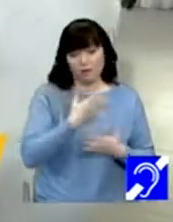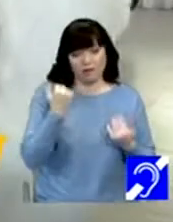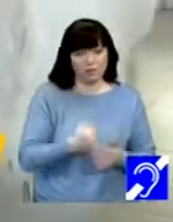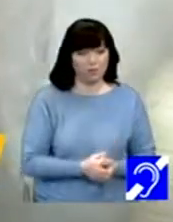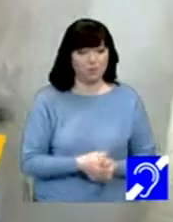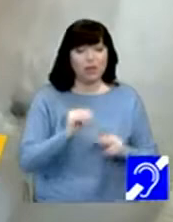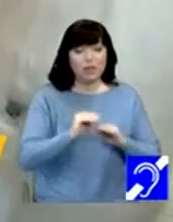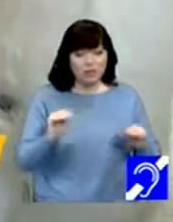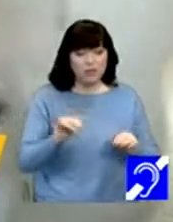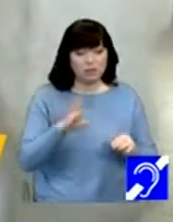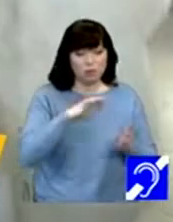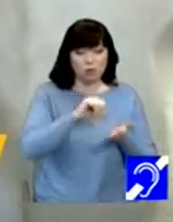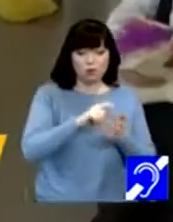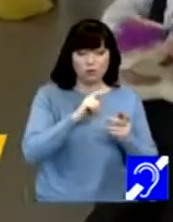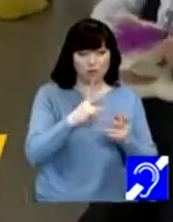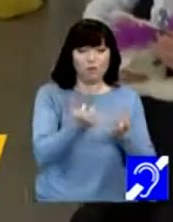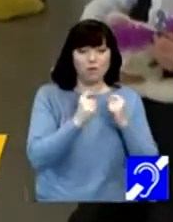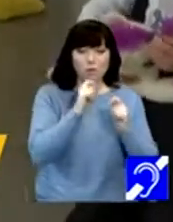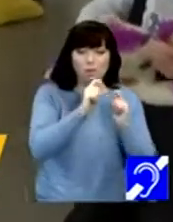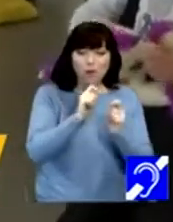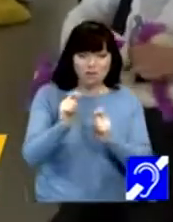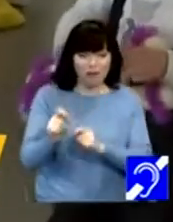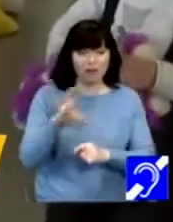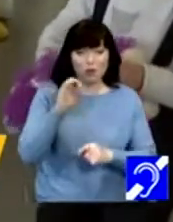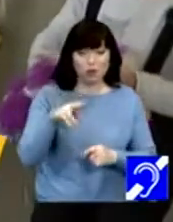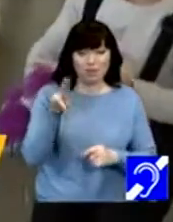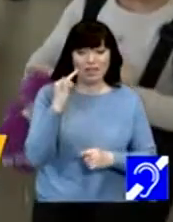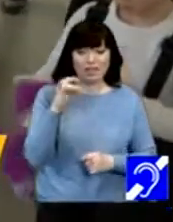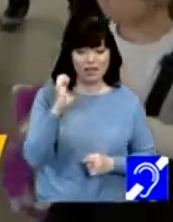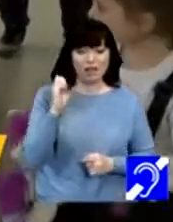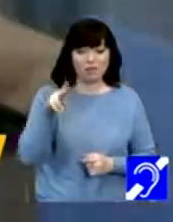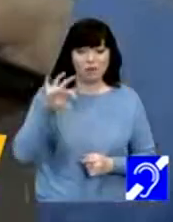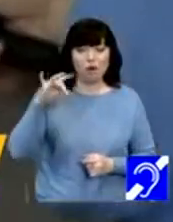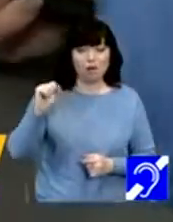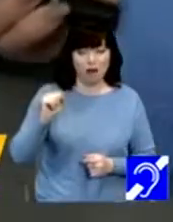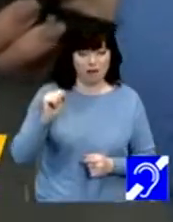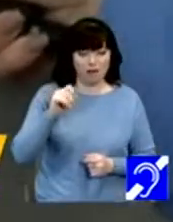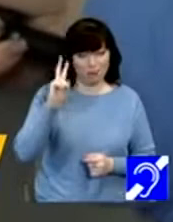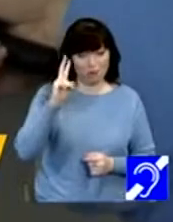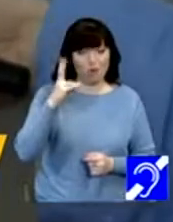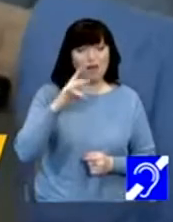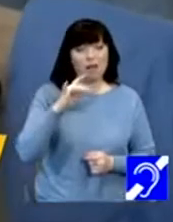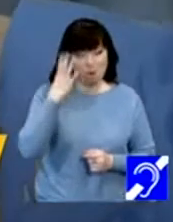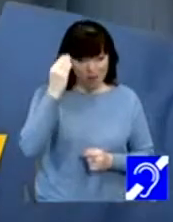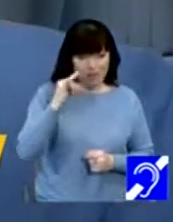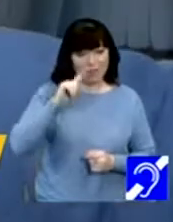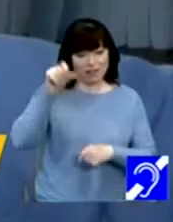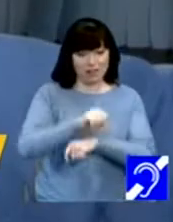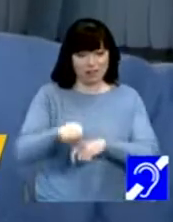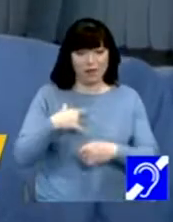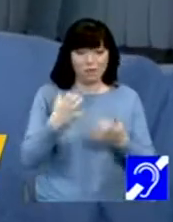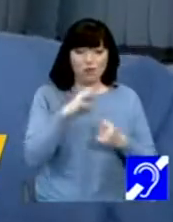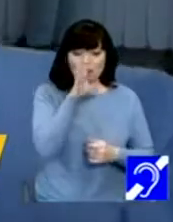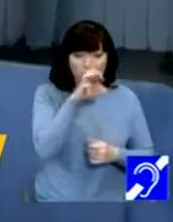Copiii au avut parte și de cadouri oferite de cei din diaspora Republicii Moldova. Получила собачку или то